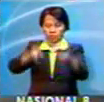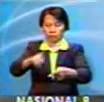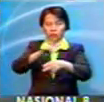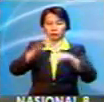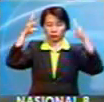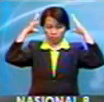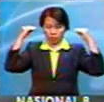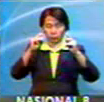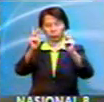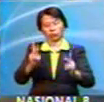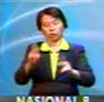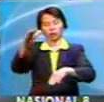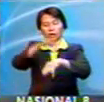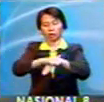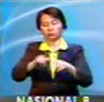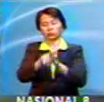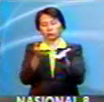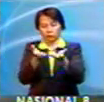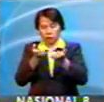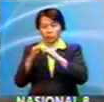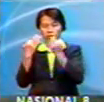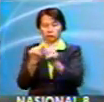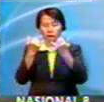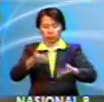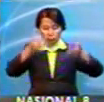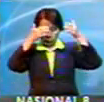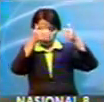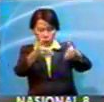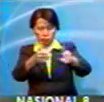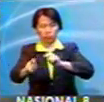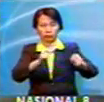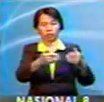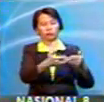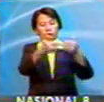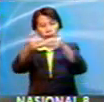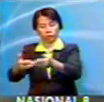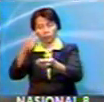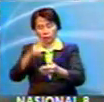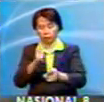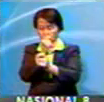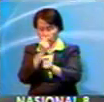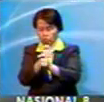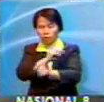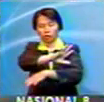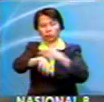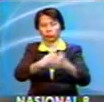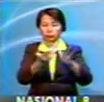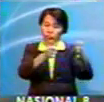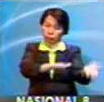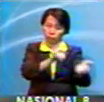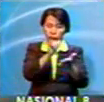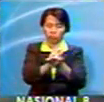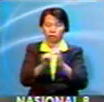negara berkenaan atas permintaan keluarga Allahyarham. Kini tumpuan diberi kepada tindakan susulan bagi menentukan kesemua mangsa